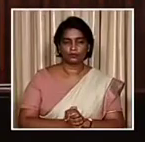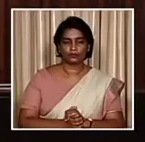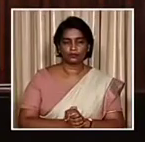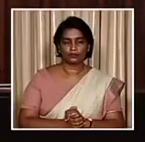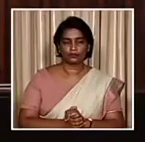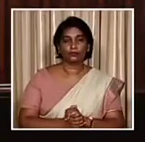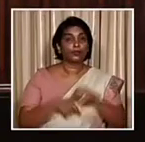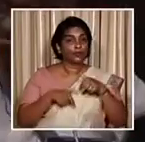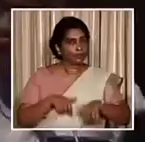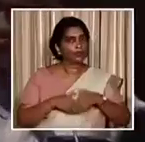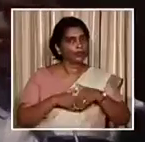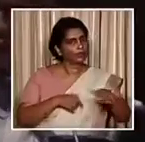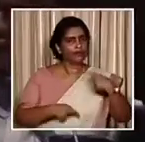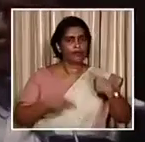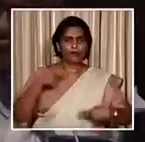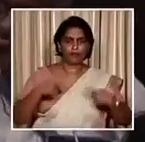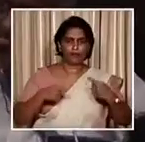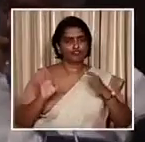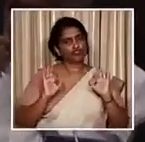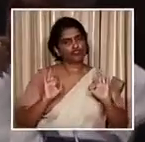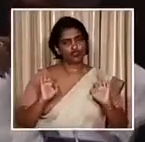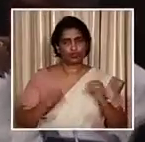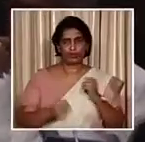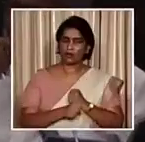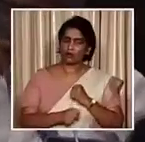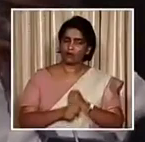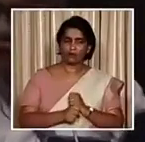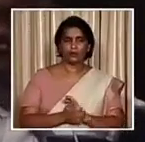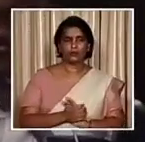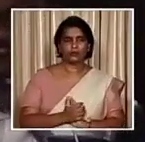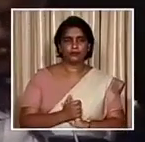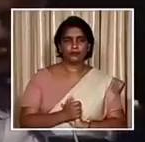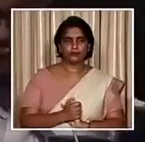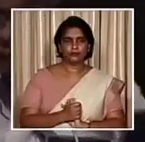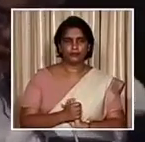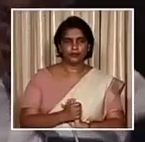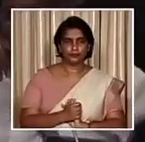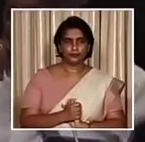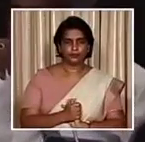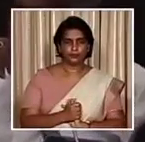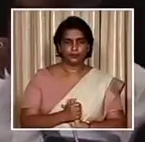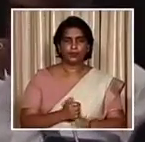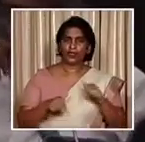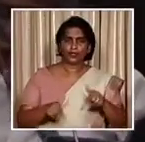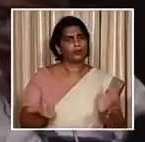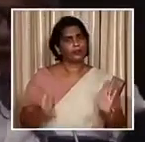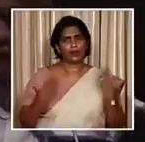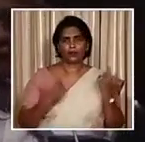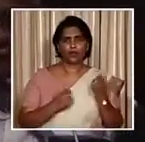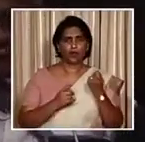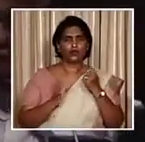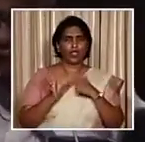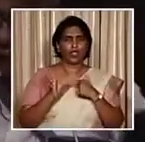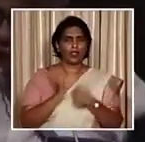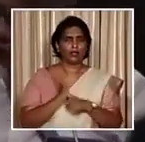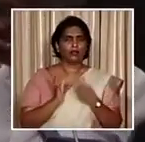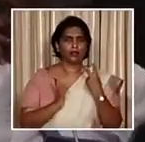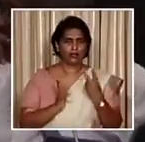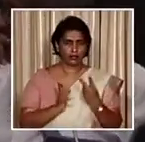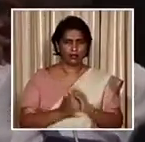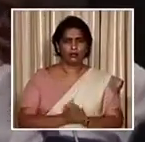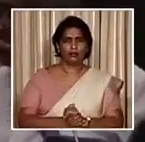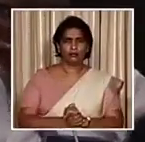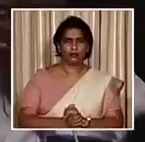අද ඉඳලා වුණත් විවාදයට සූදානම් ආණ්ඩුපක්ෂ. දැන් පටන් ගන්න පුළුවන් අද. අද මුදල් 52ක්